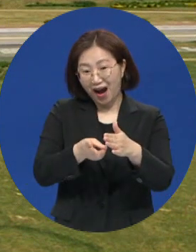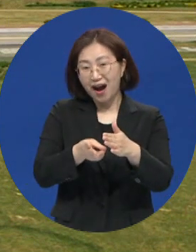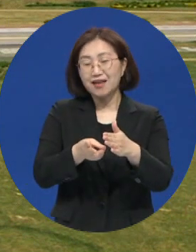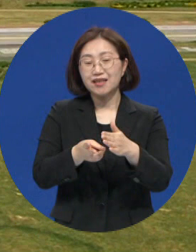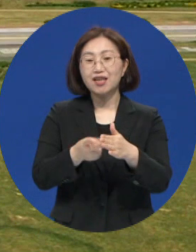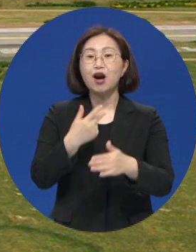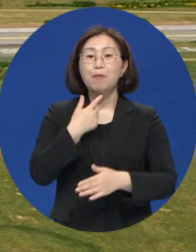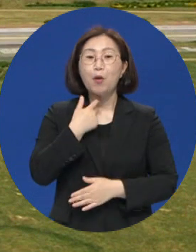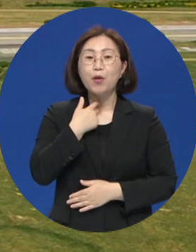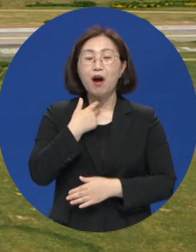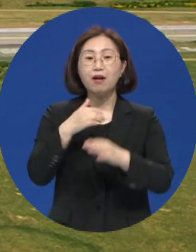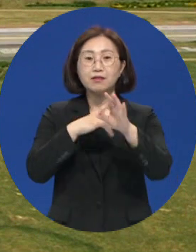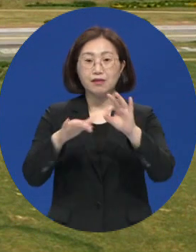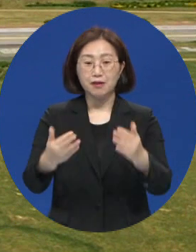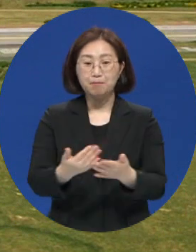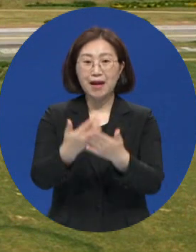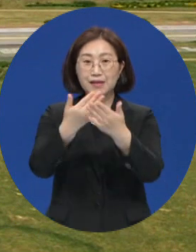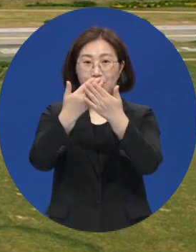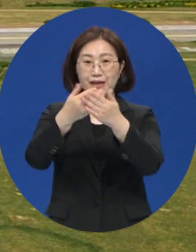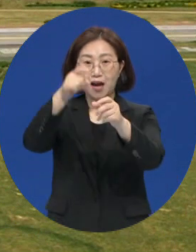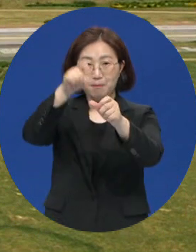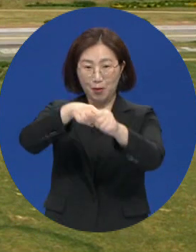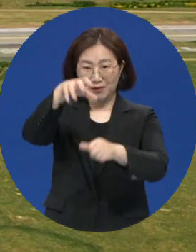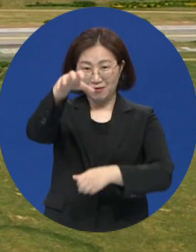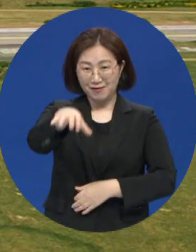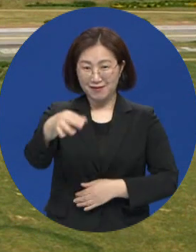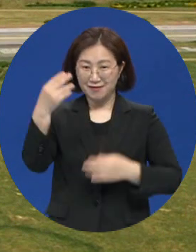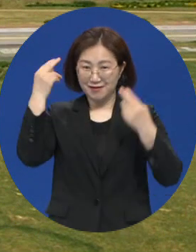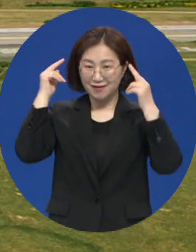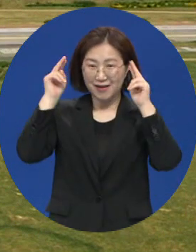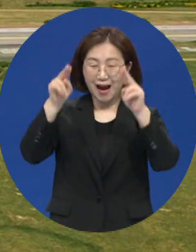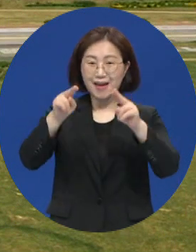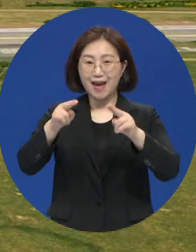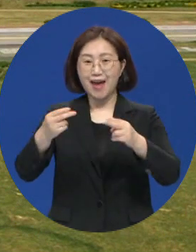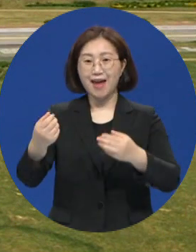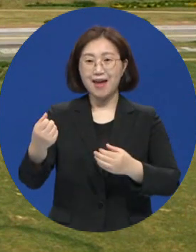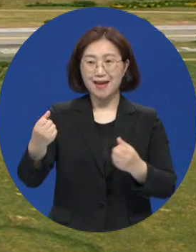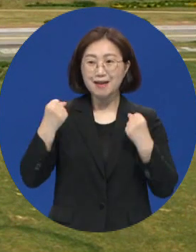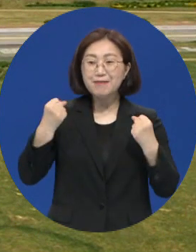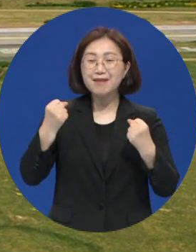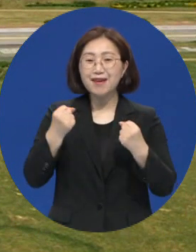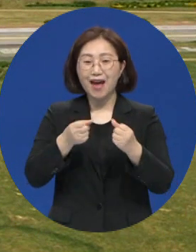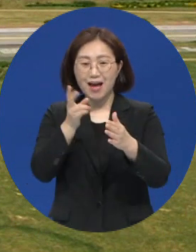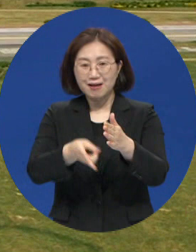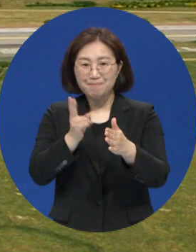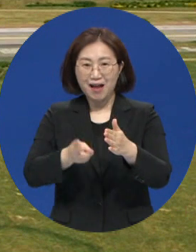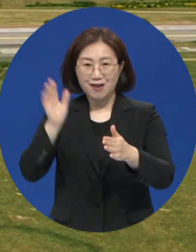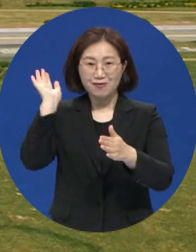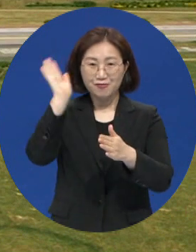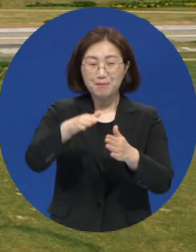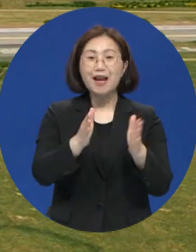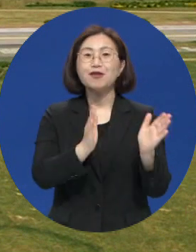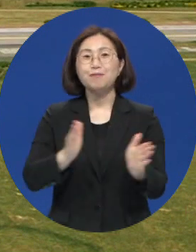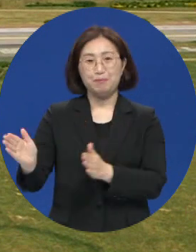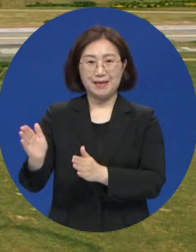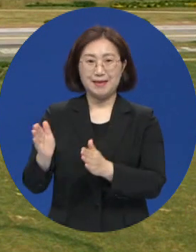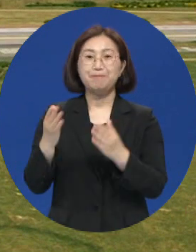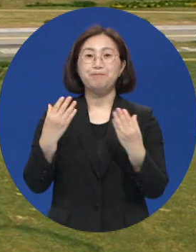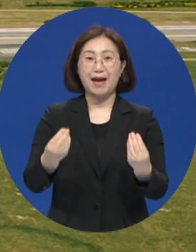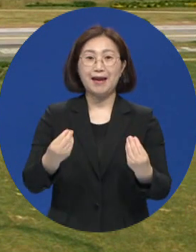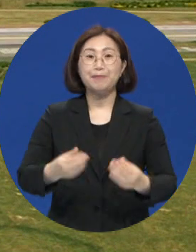보령 서천 발전이라는 목적 제례 양의 힘차게 출발할 준비가 되어